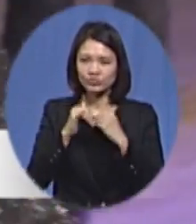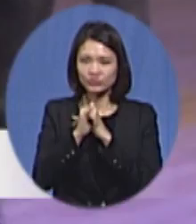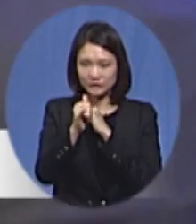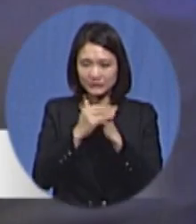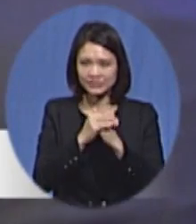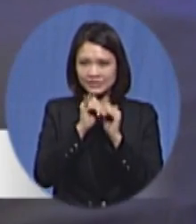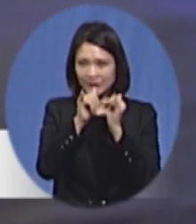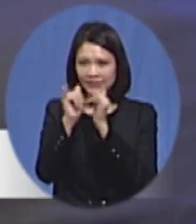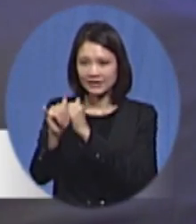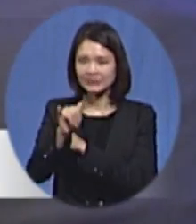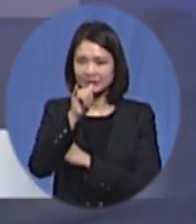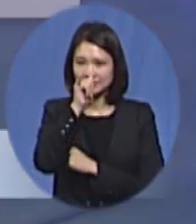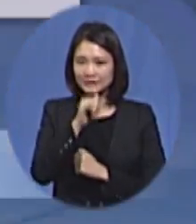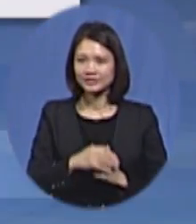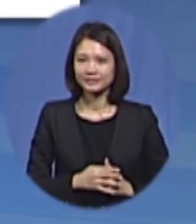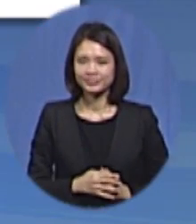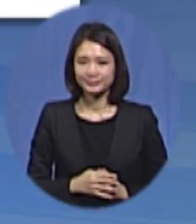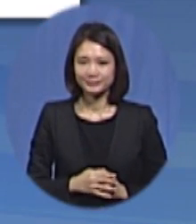표창이 수여됐습니다.